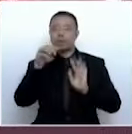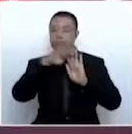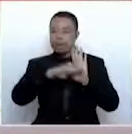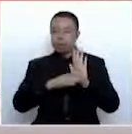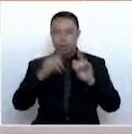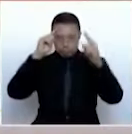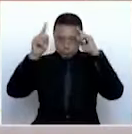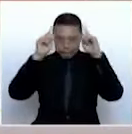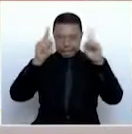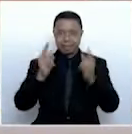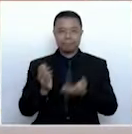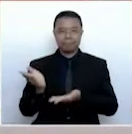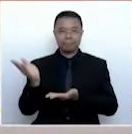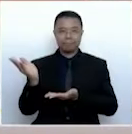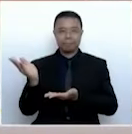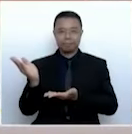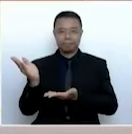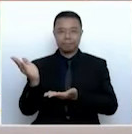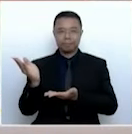kebijakan politik.